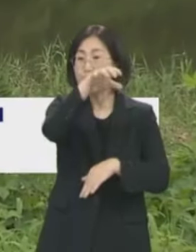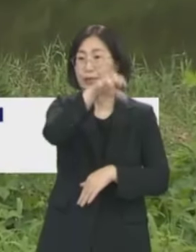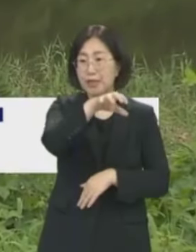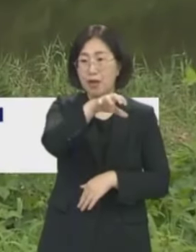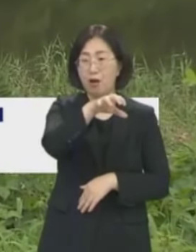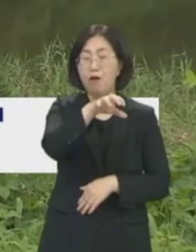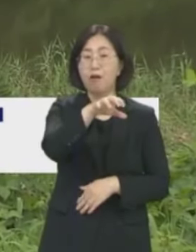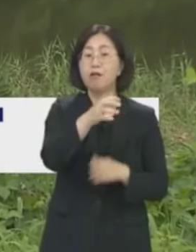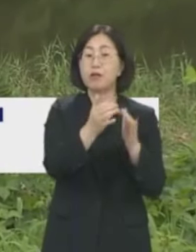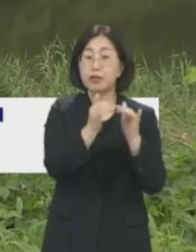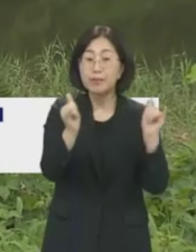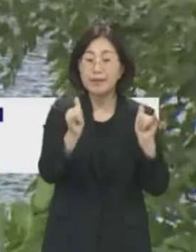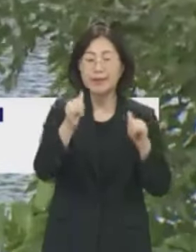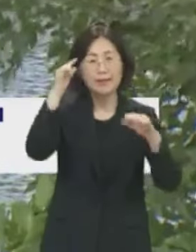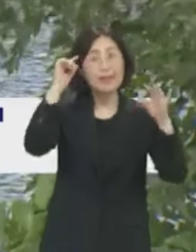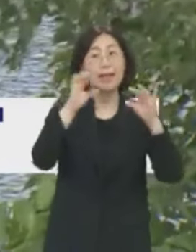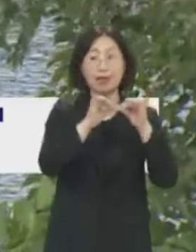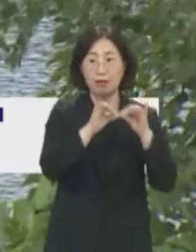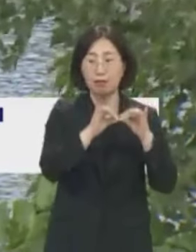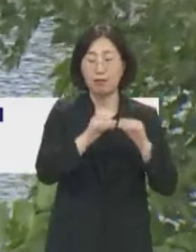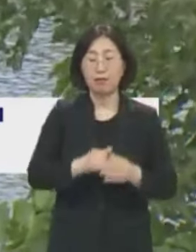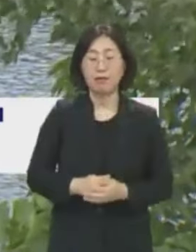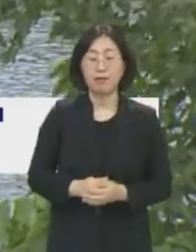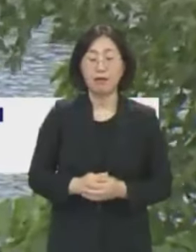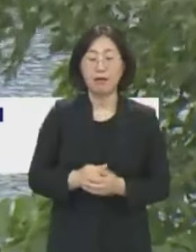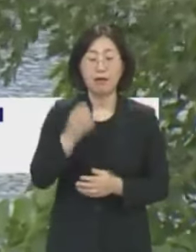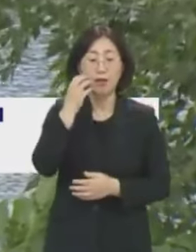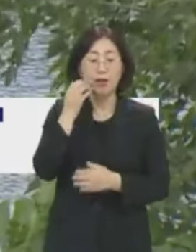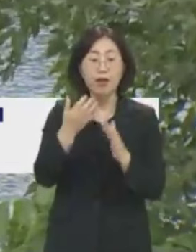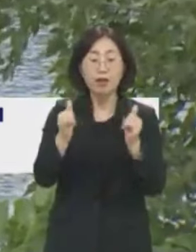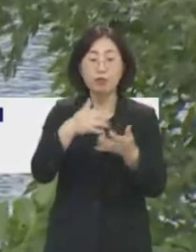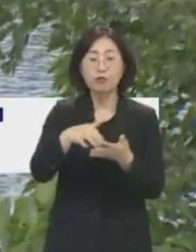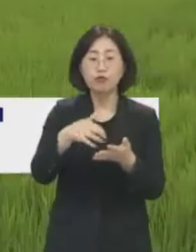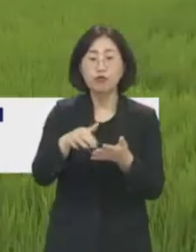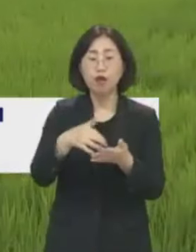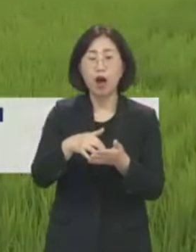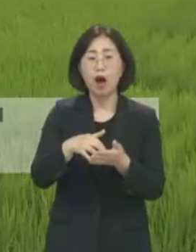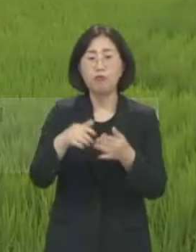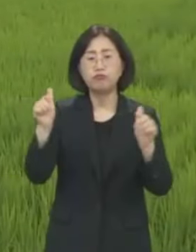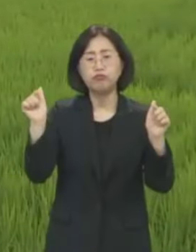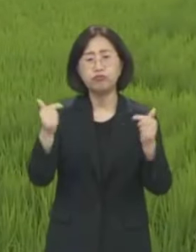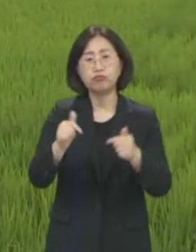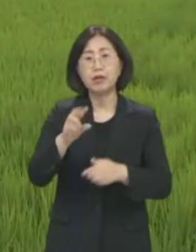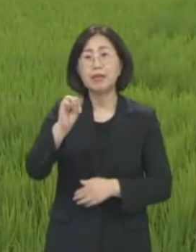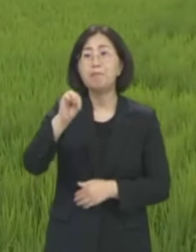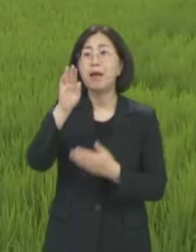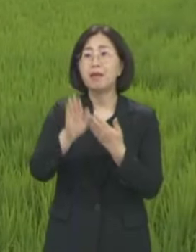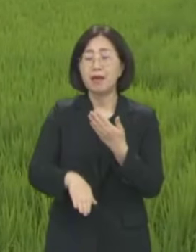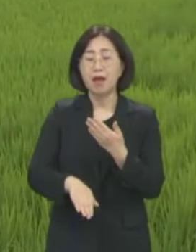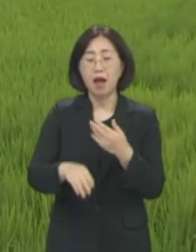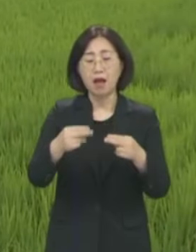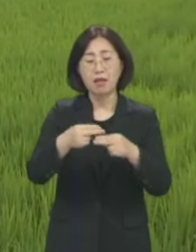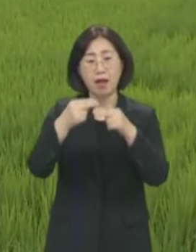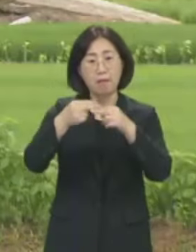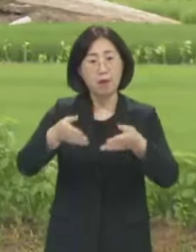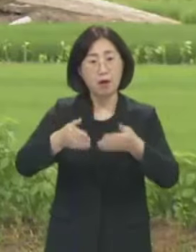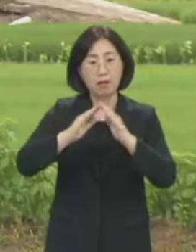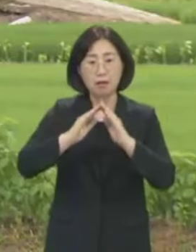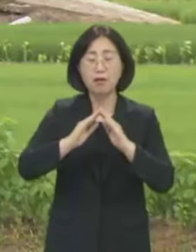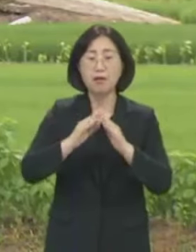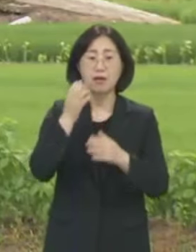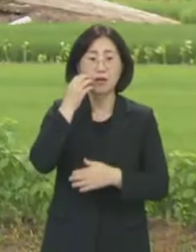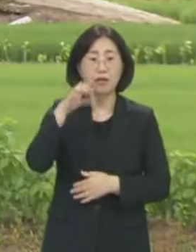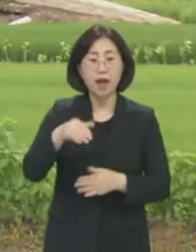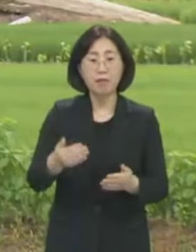중심인 지천댐 건설 찬성 주민들은 청양 인구가 이미 3만이 무너진 상황에 댐 건설이 청양 발전을 위한